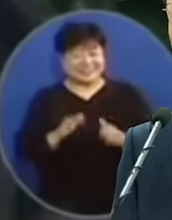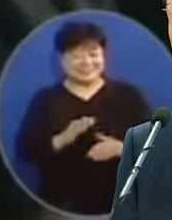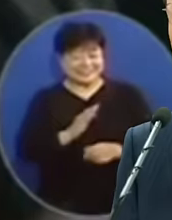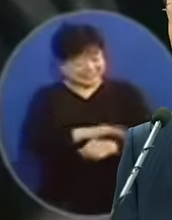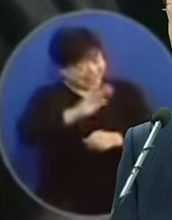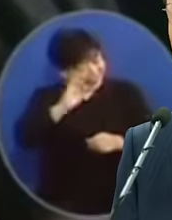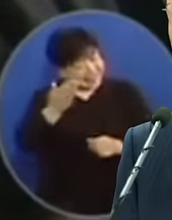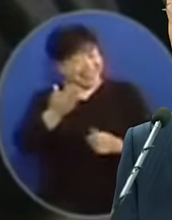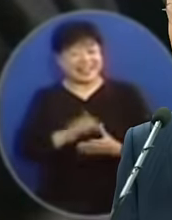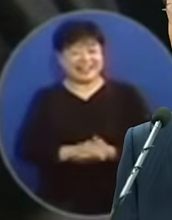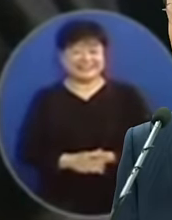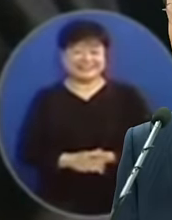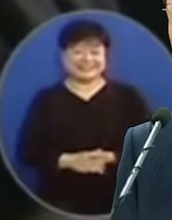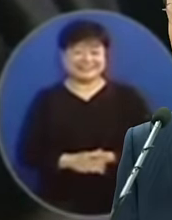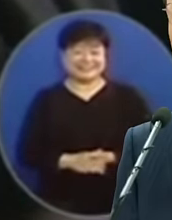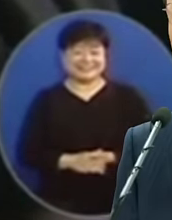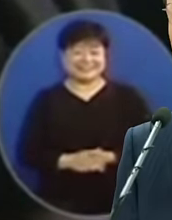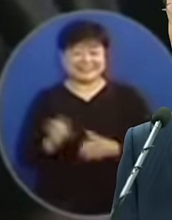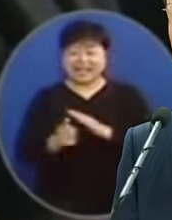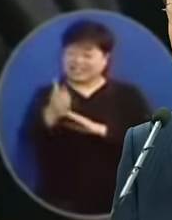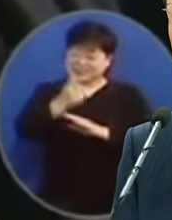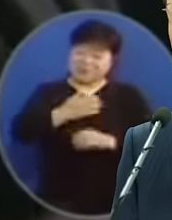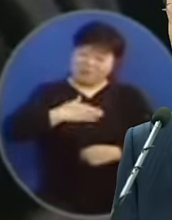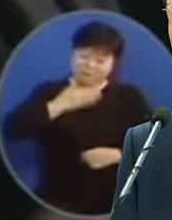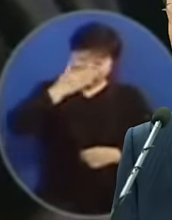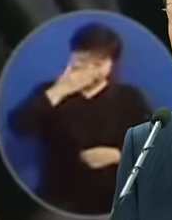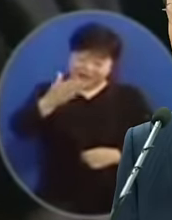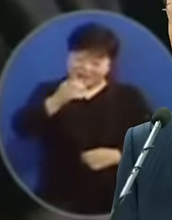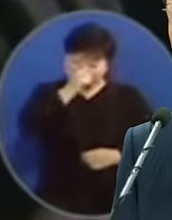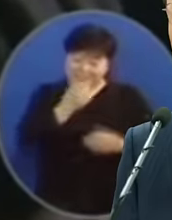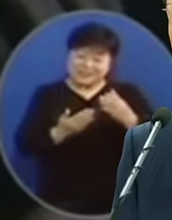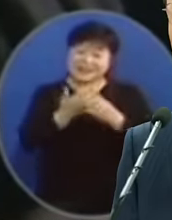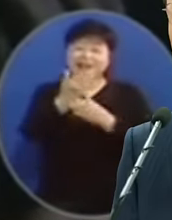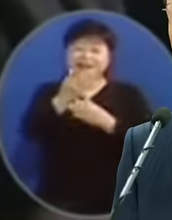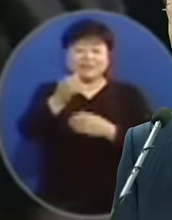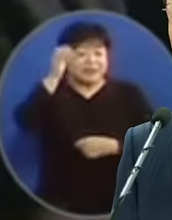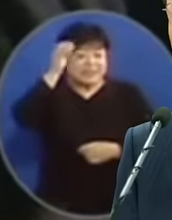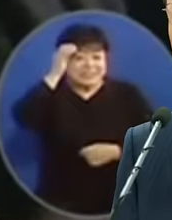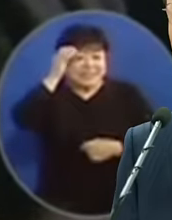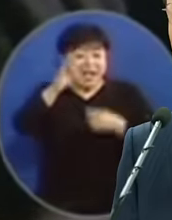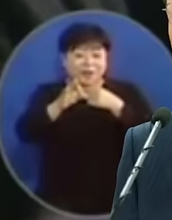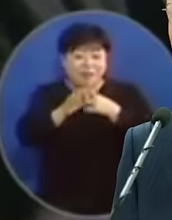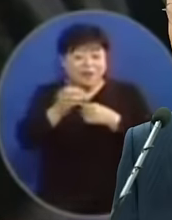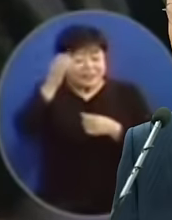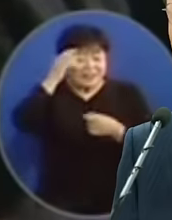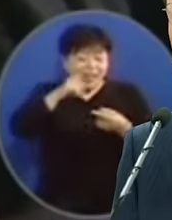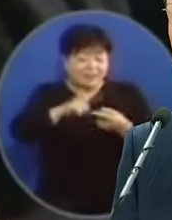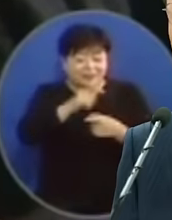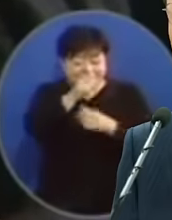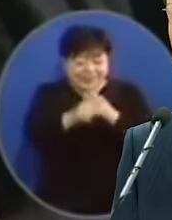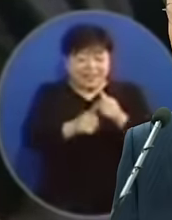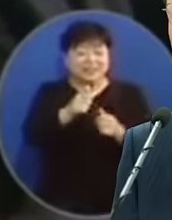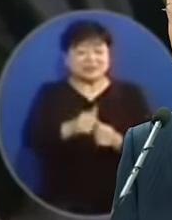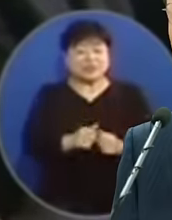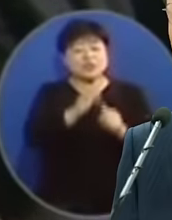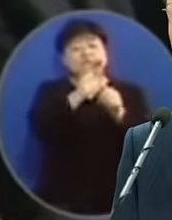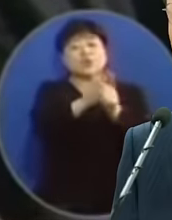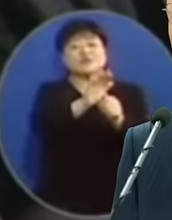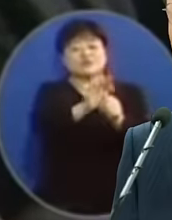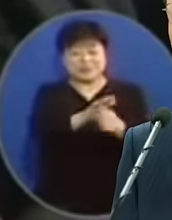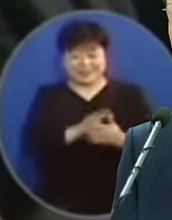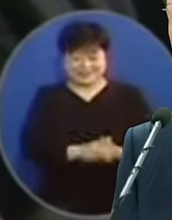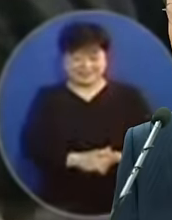잘 될 것이다, 오늘 성공할 것이다, 좋은 일이 일어날 것을 기대하면 그 기대한 대로 또 하나님께서 역사하시는